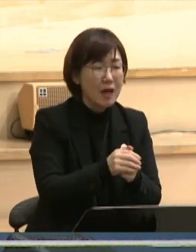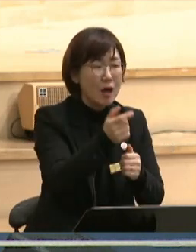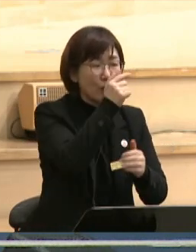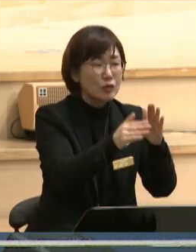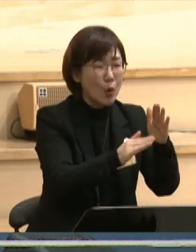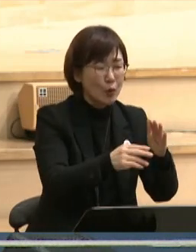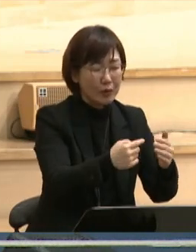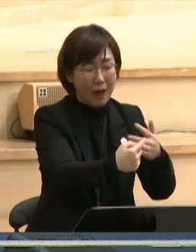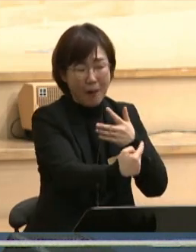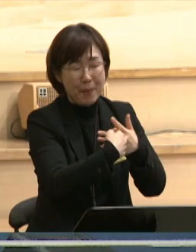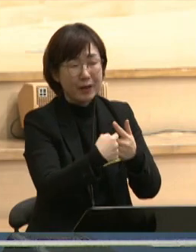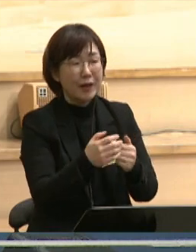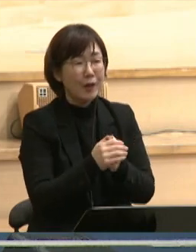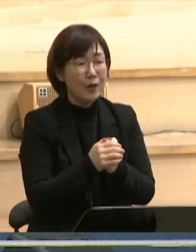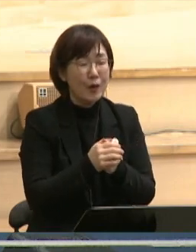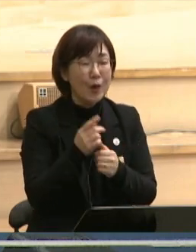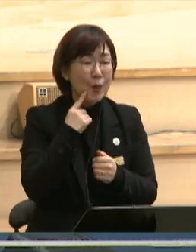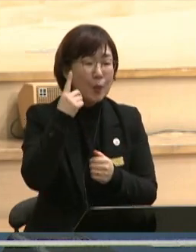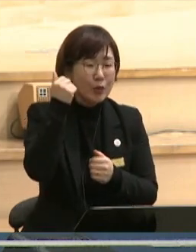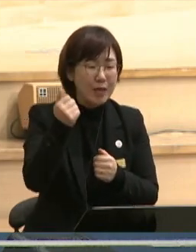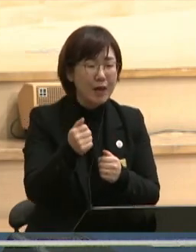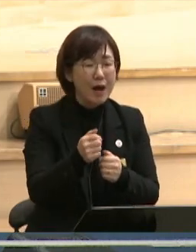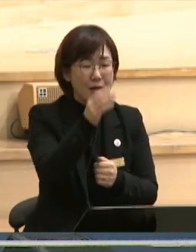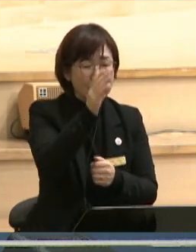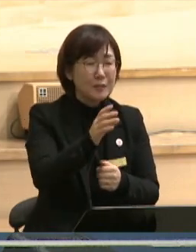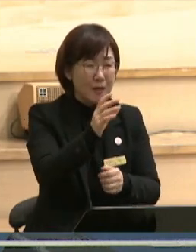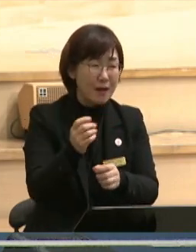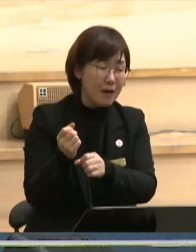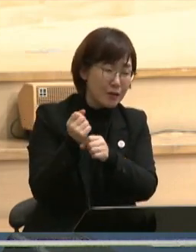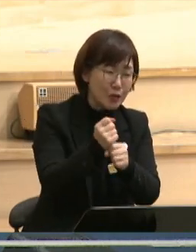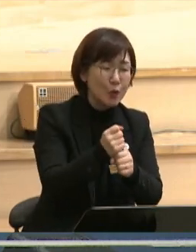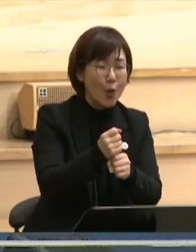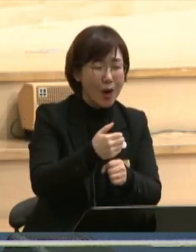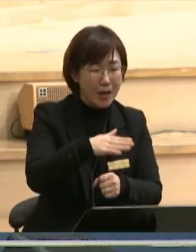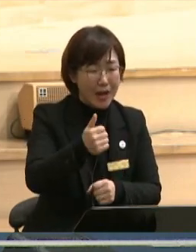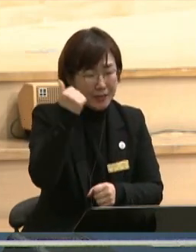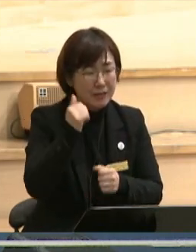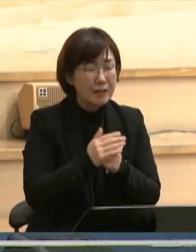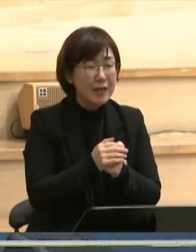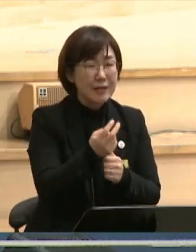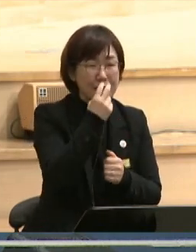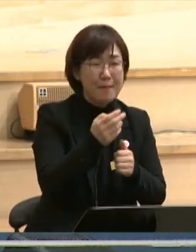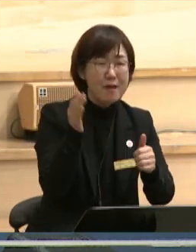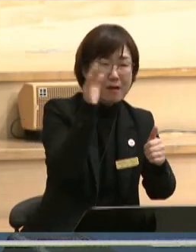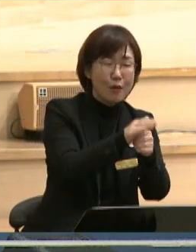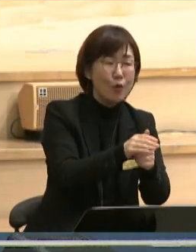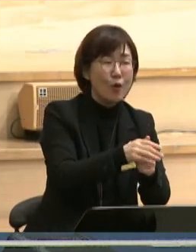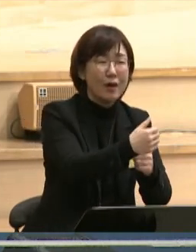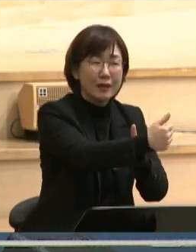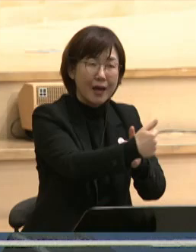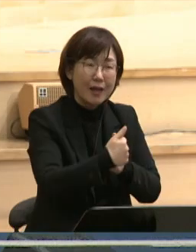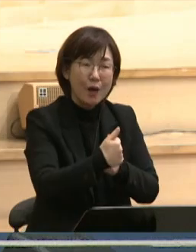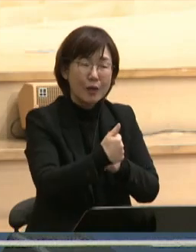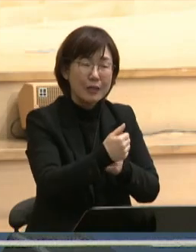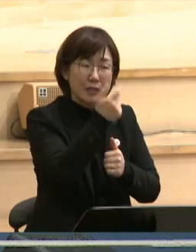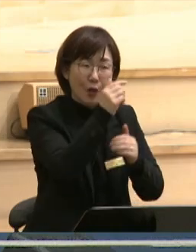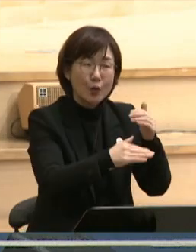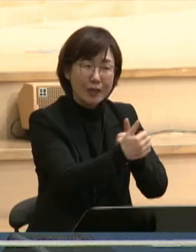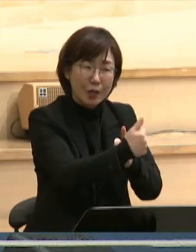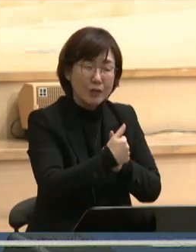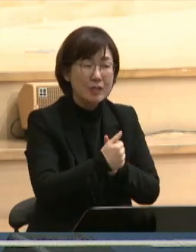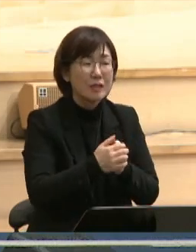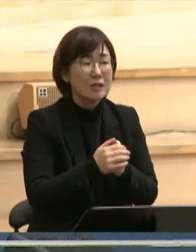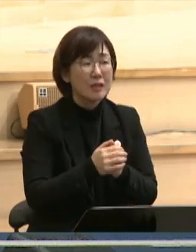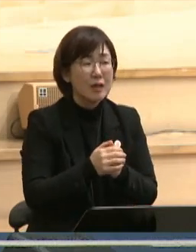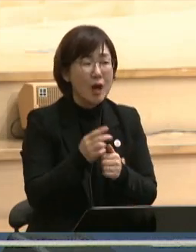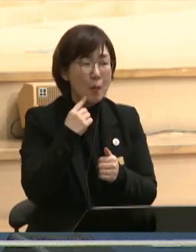목회자가 십자가의 길을 걸어가자고 할 때 생명 걸고 따라올 성도들인지 아닌지 목사들도 다